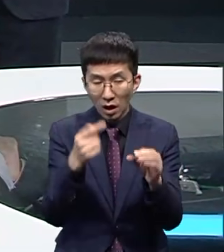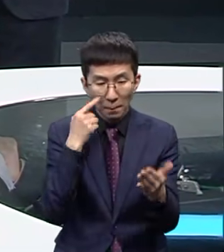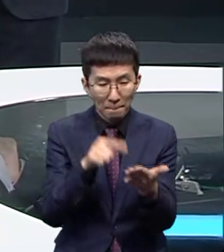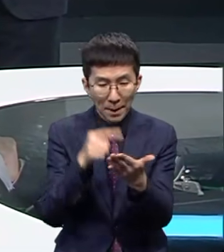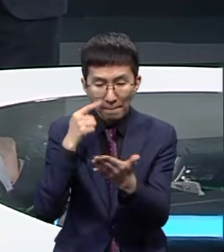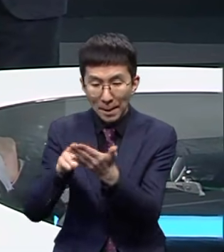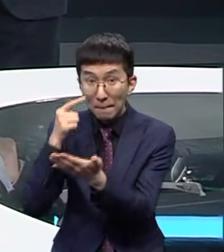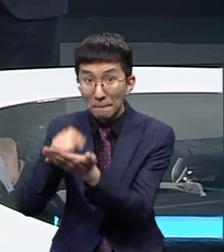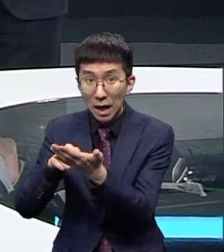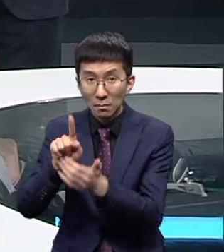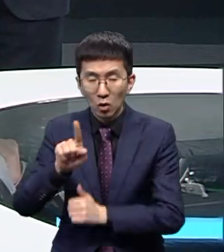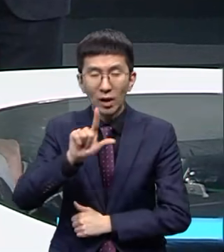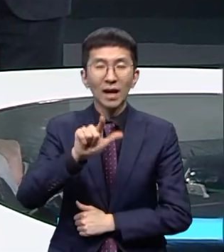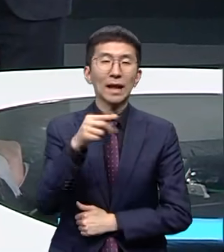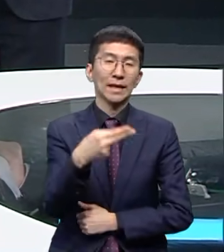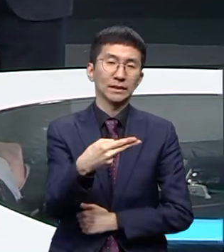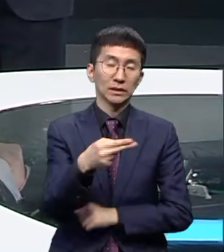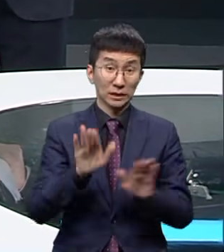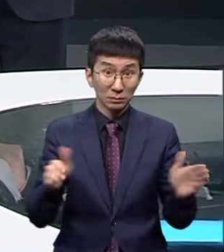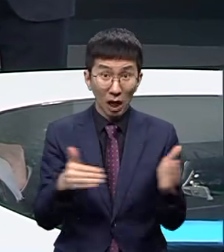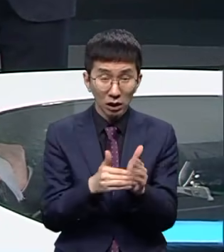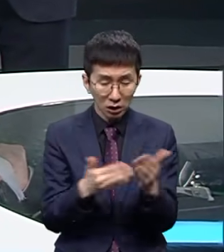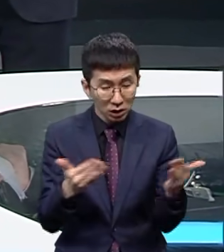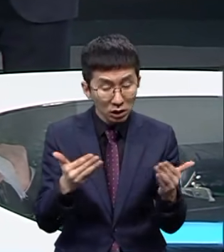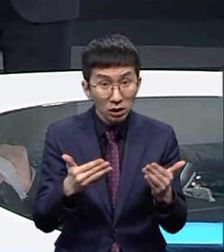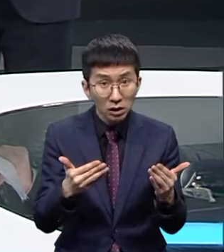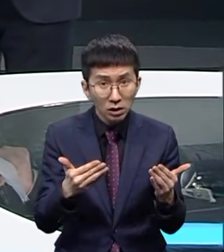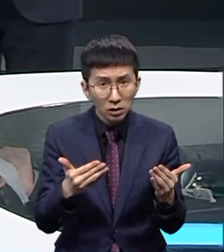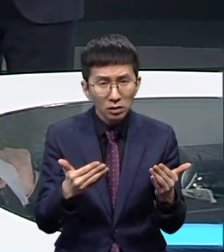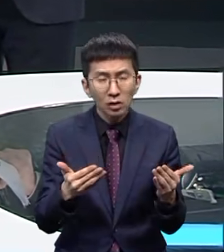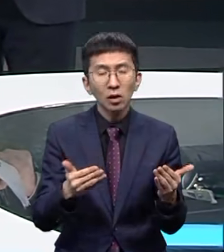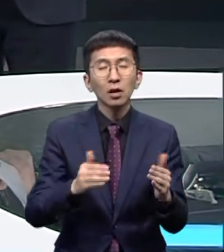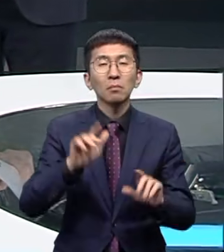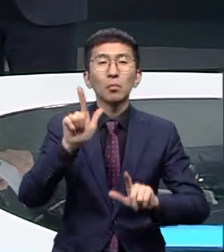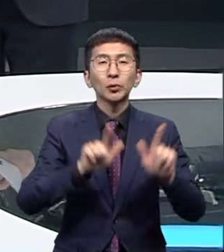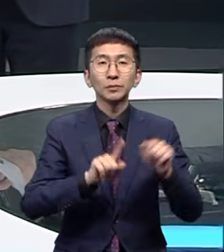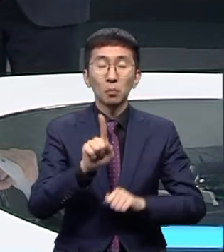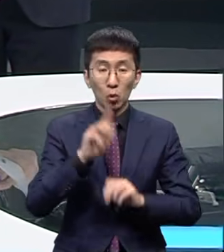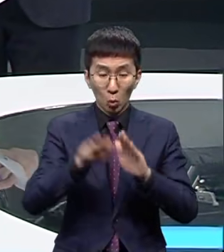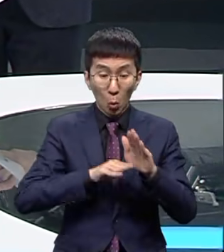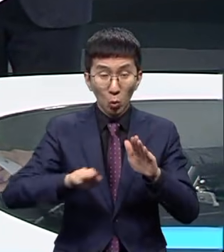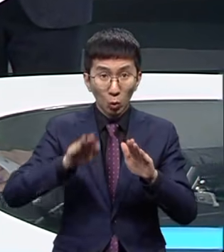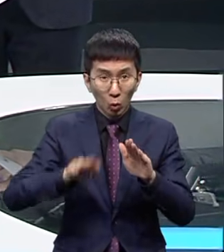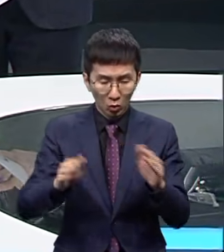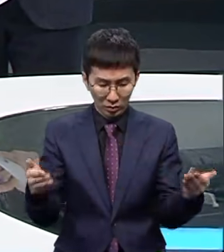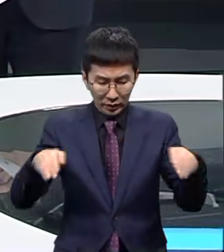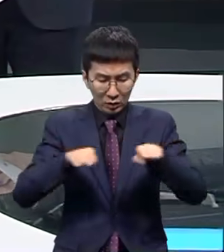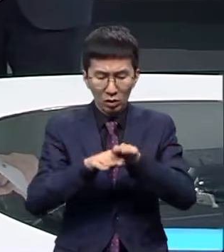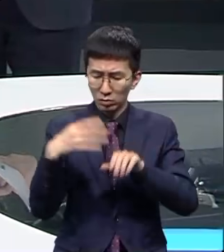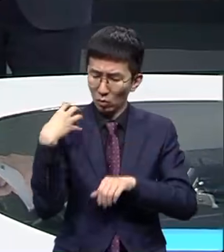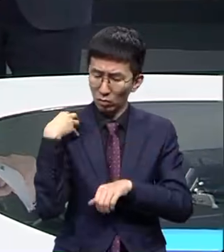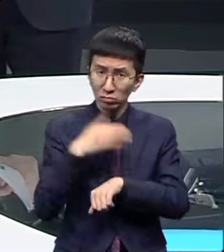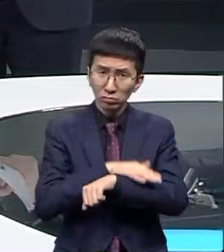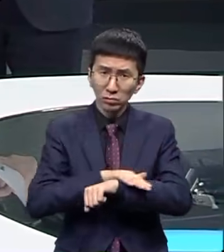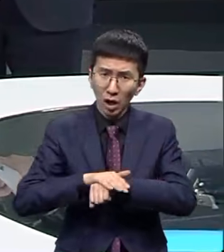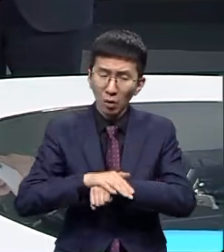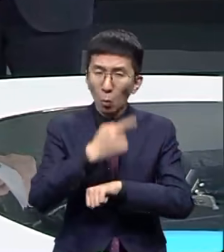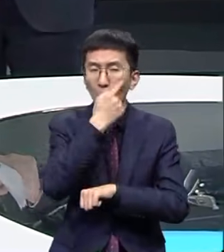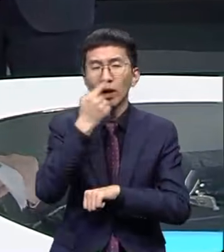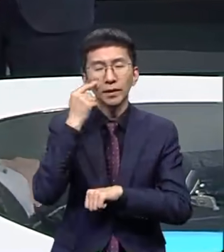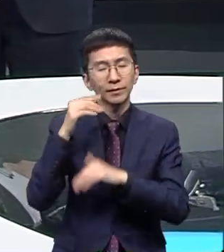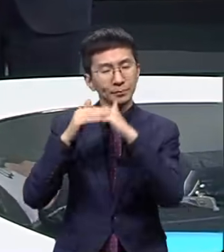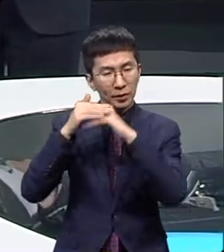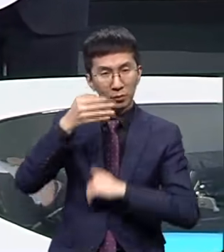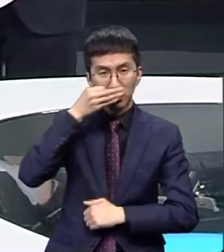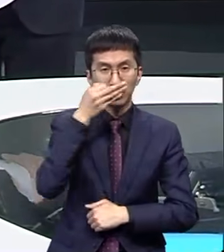있는 LH가 그동안 어떻게 일을 해왔는지 또 공공기관으로서 임무를 다했는지 알 수 있는 내용입니다.